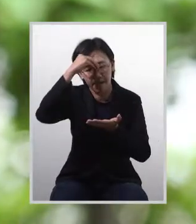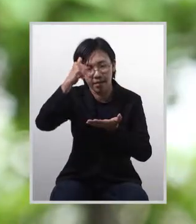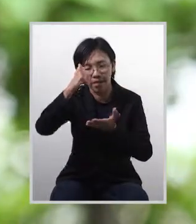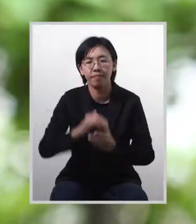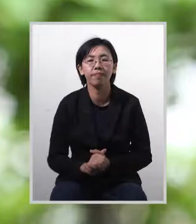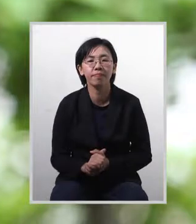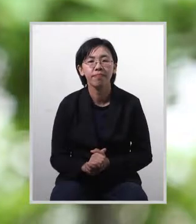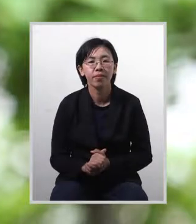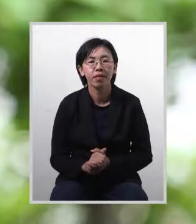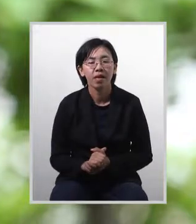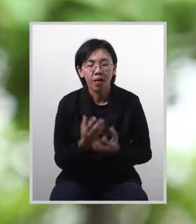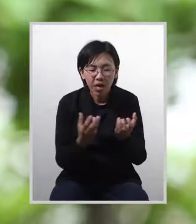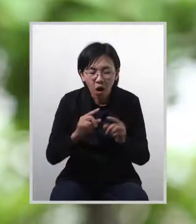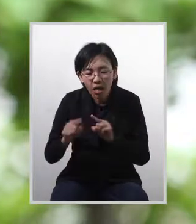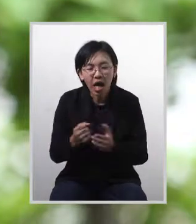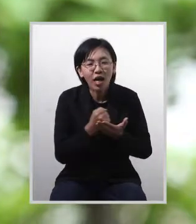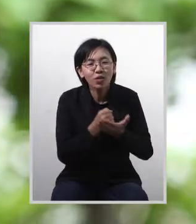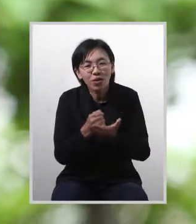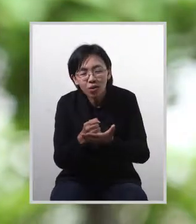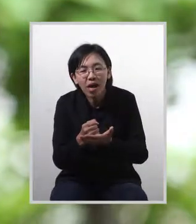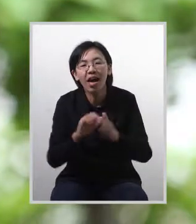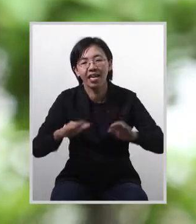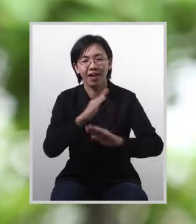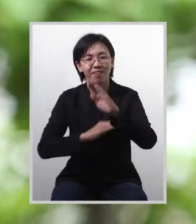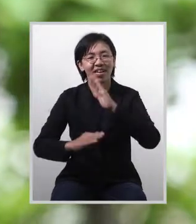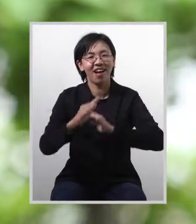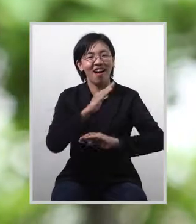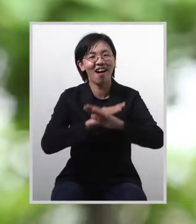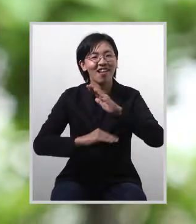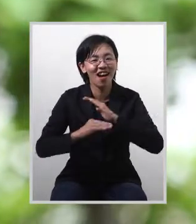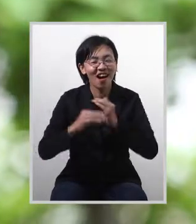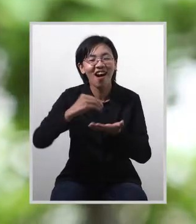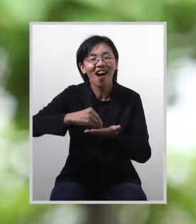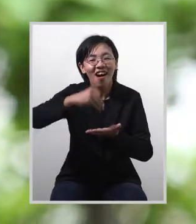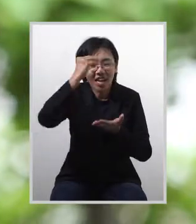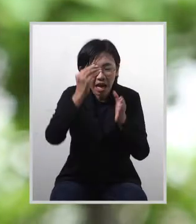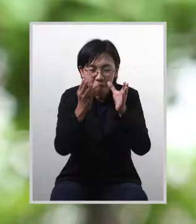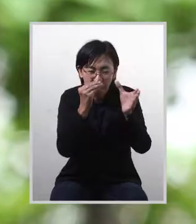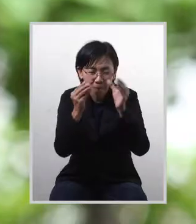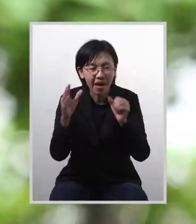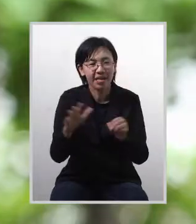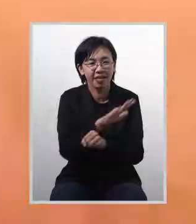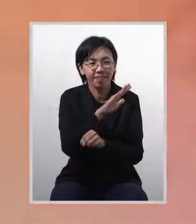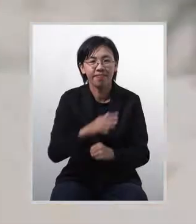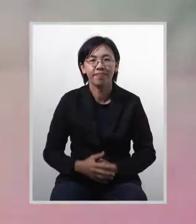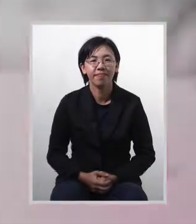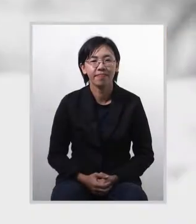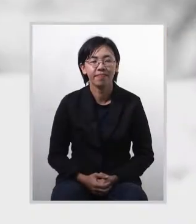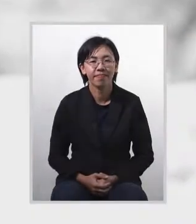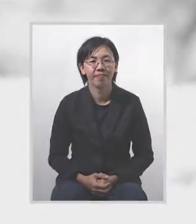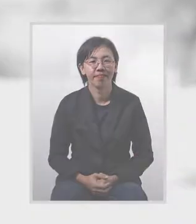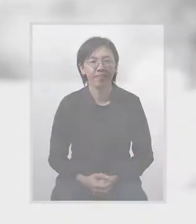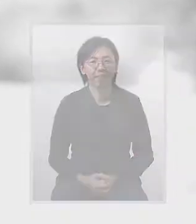มทั้งมีเครื่องช่วยนำพาที่เขาจะทำให้เขาเนี่ยสามารถเรียนรู้ได้เต็มศักยภาพ